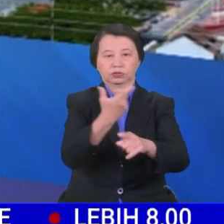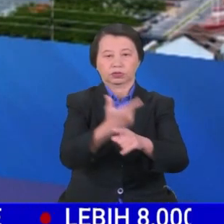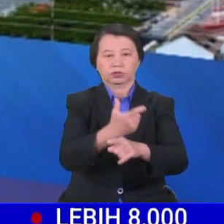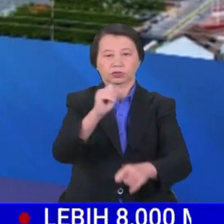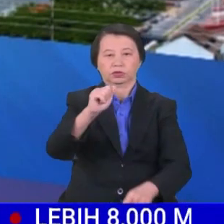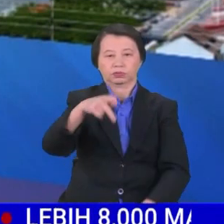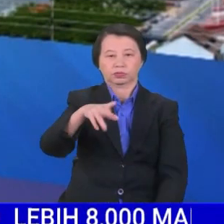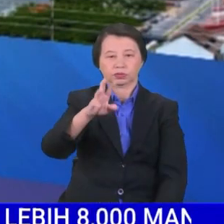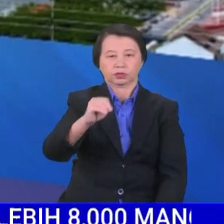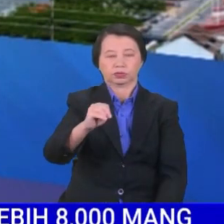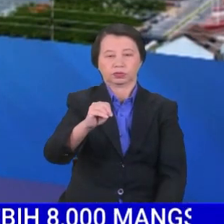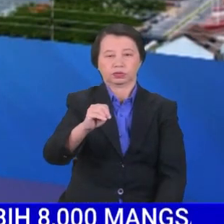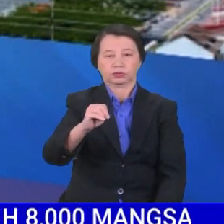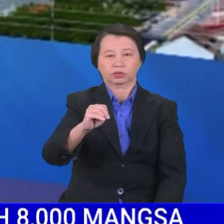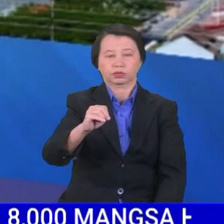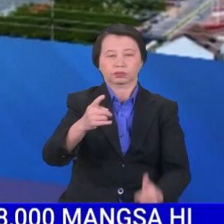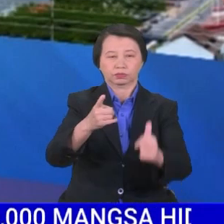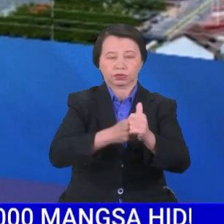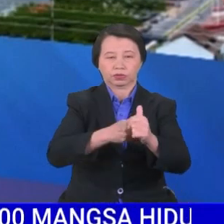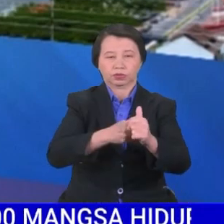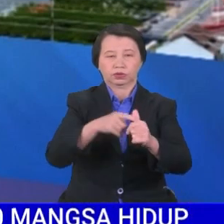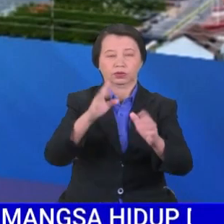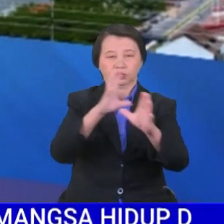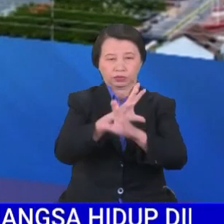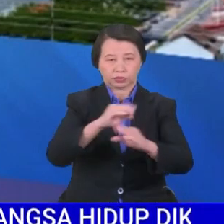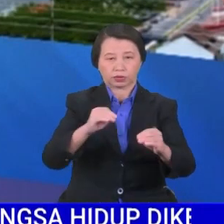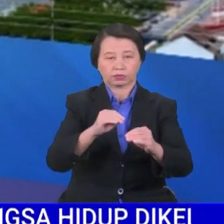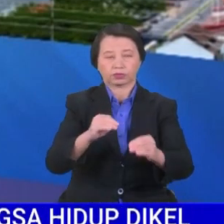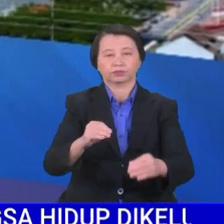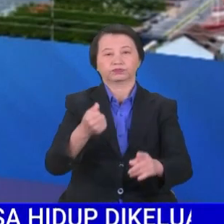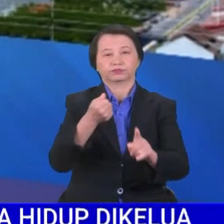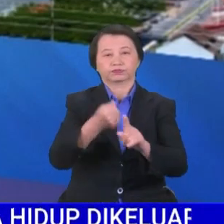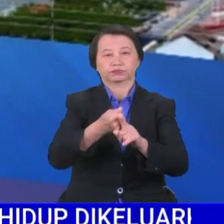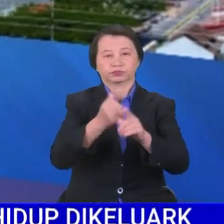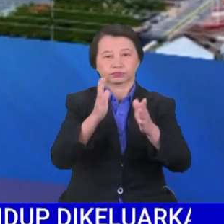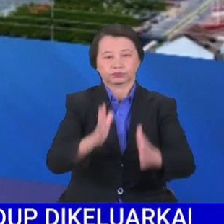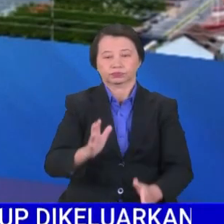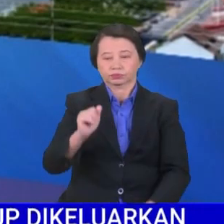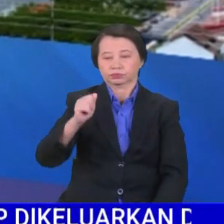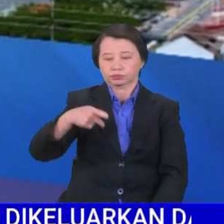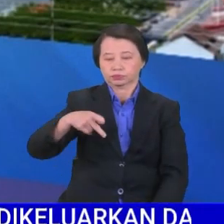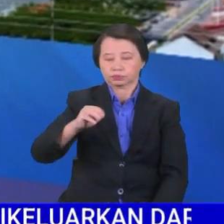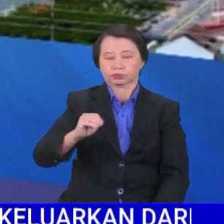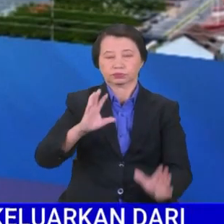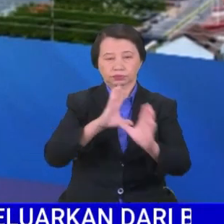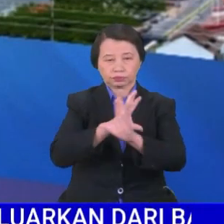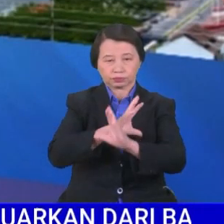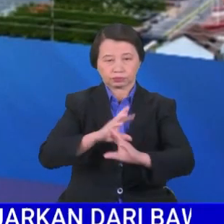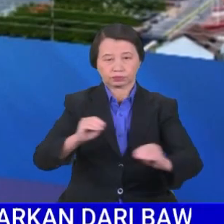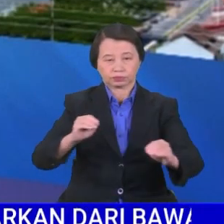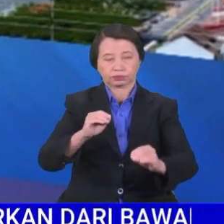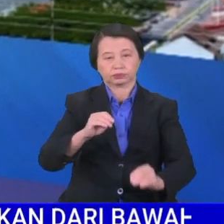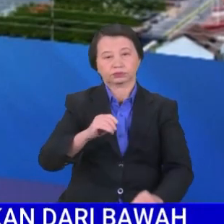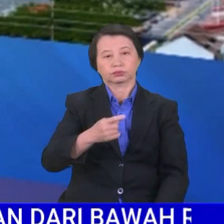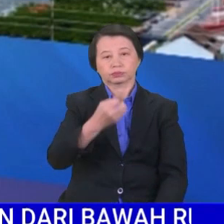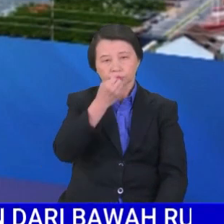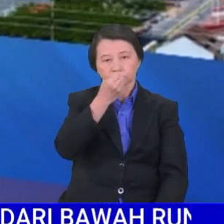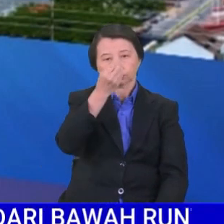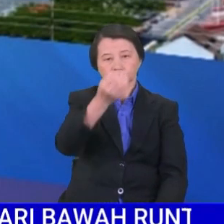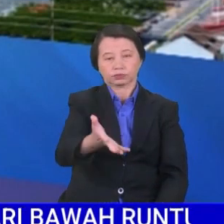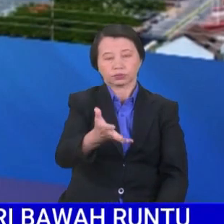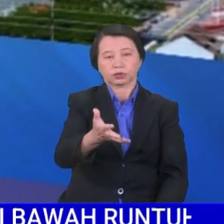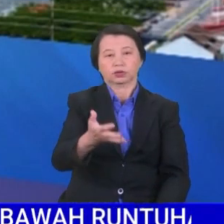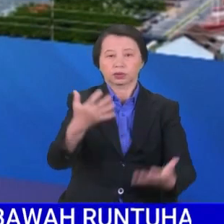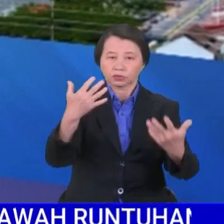pertahanan awam Negeri Israel pengarah RPM serawa PPJ pertahanan awam Abdul Wahab rahim memberitahu